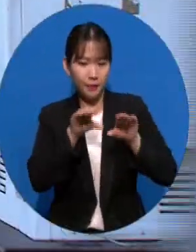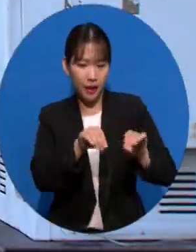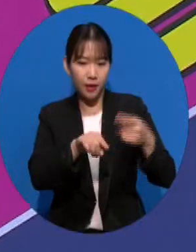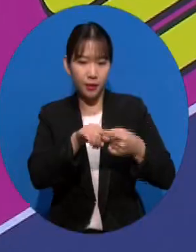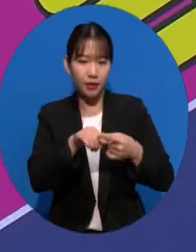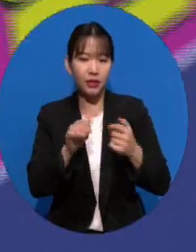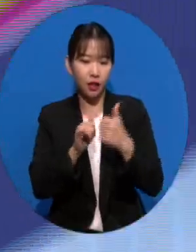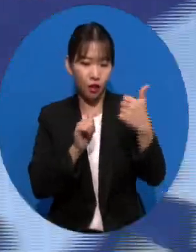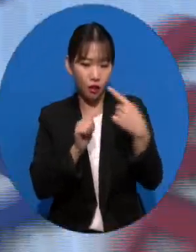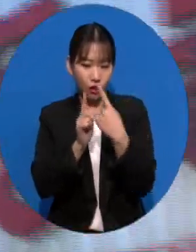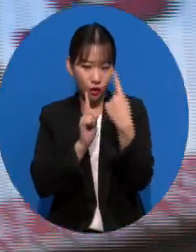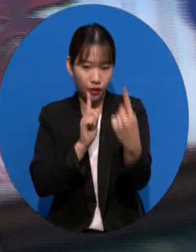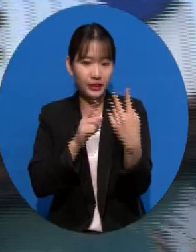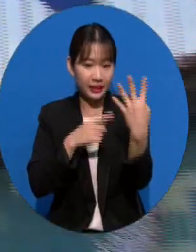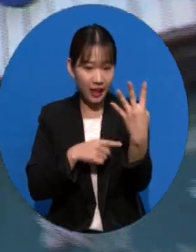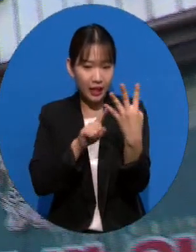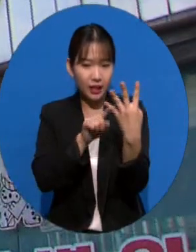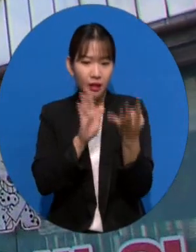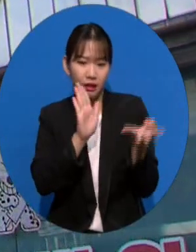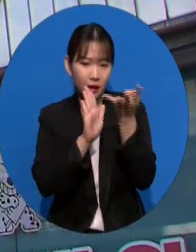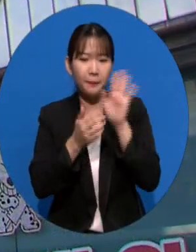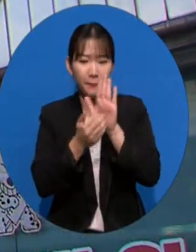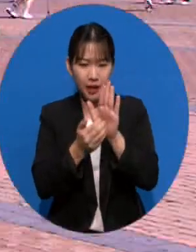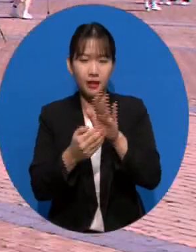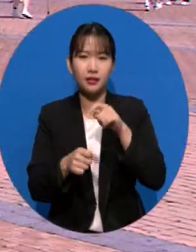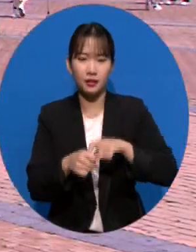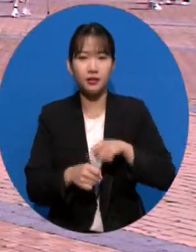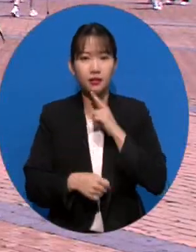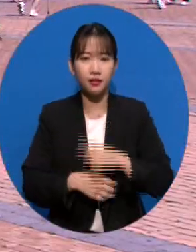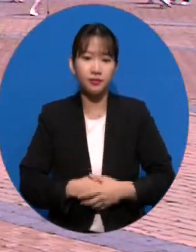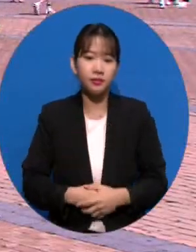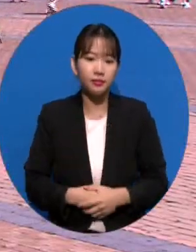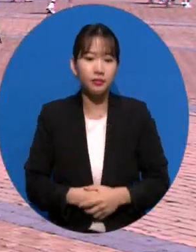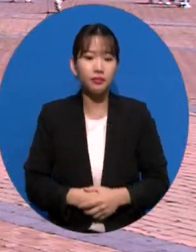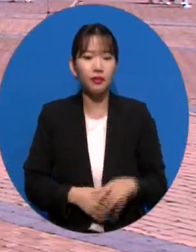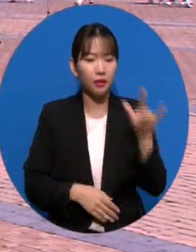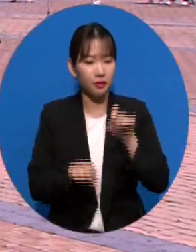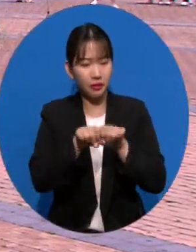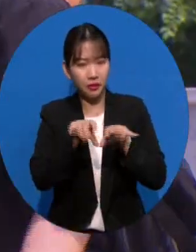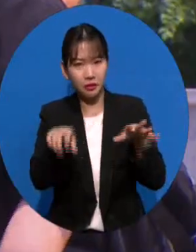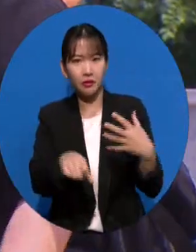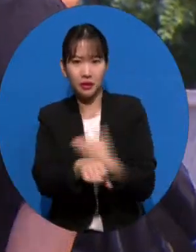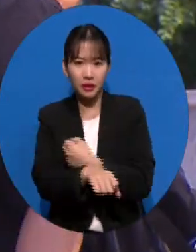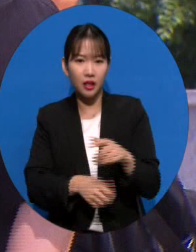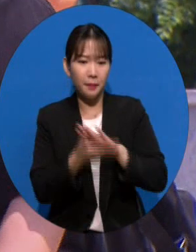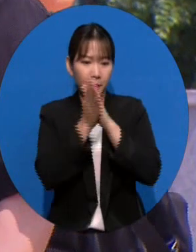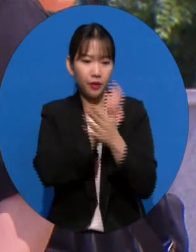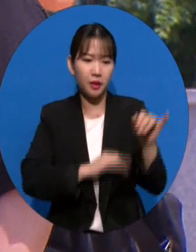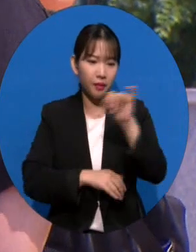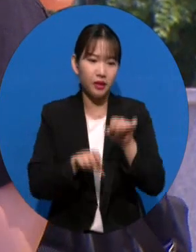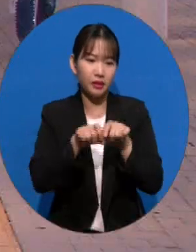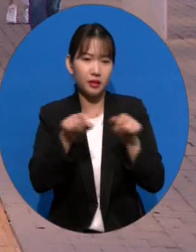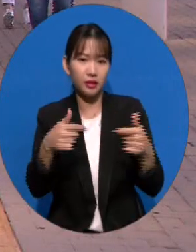의미하는 거리두기 4단계만은 막아보겠다는 생각입니다. 계속되는 수도권의 확산세와 변이 바이러스 확산